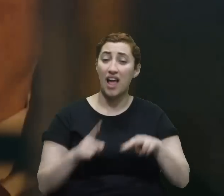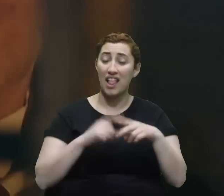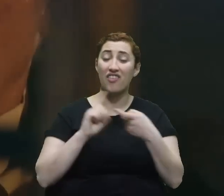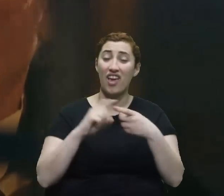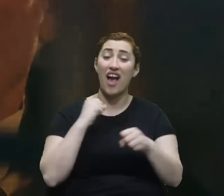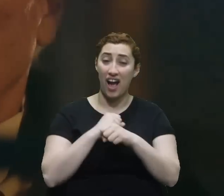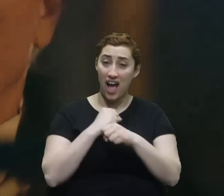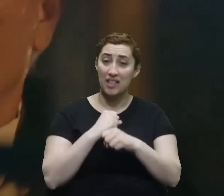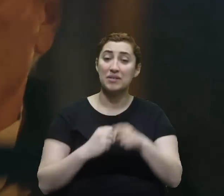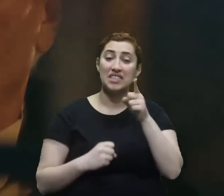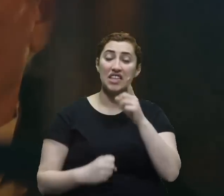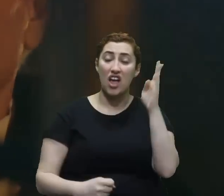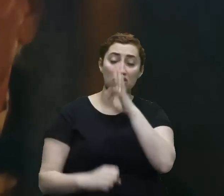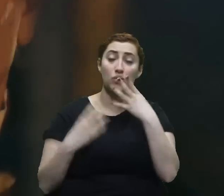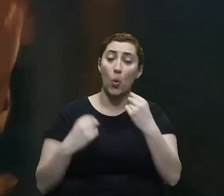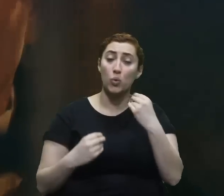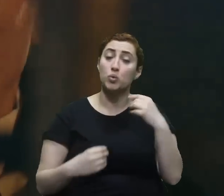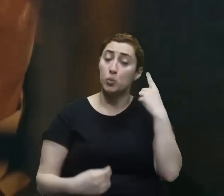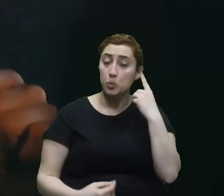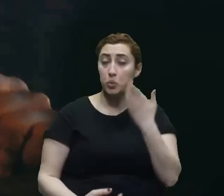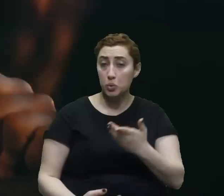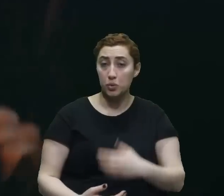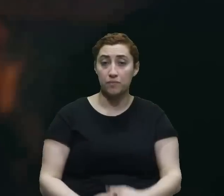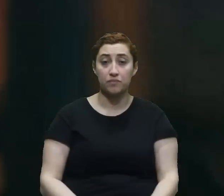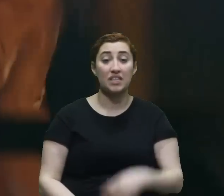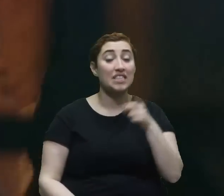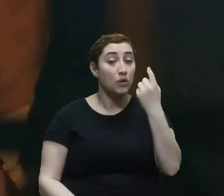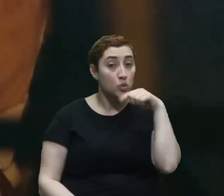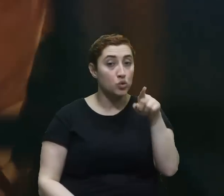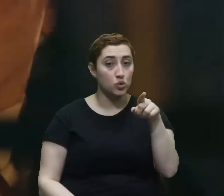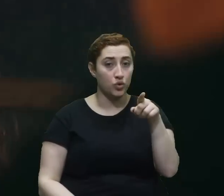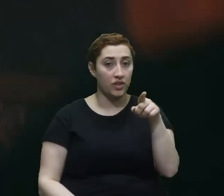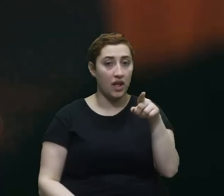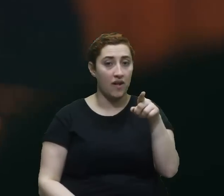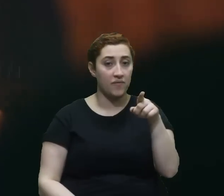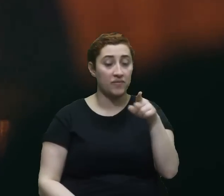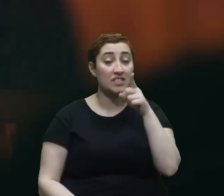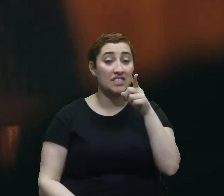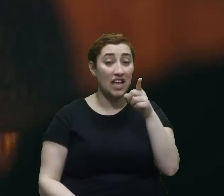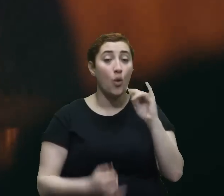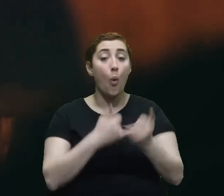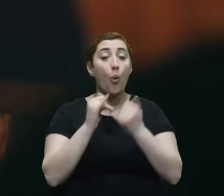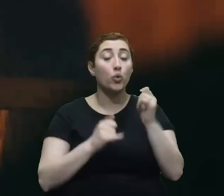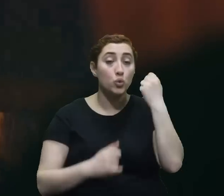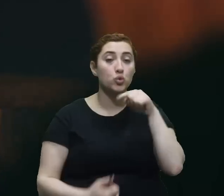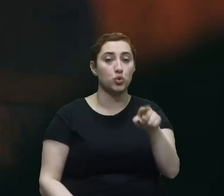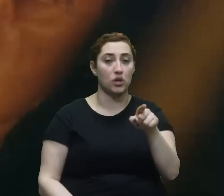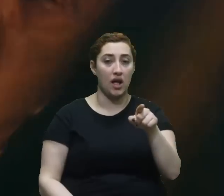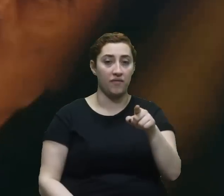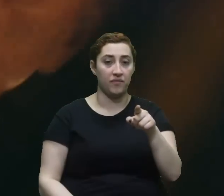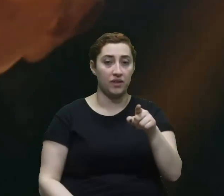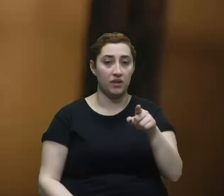Ali ve Galip de senin bir hain olduğunu duydu. Senin yüzünden. Senin oyunların